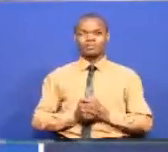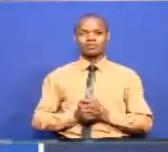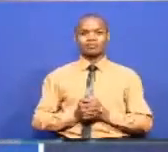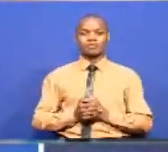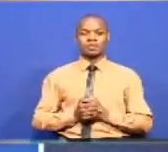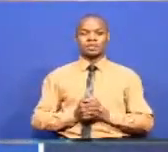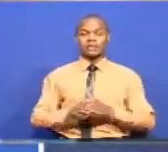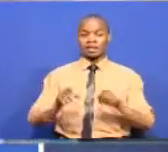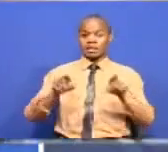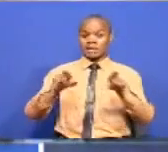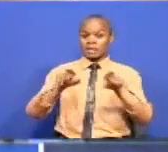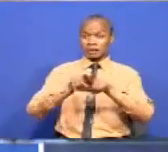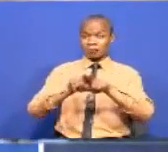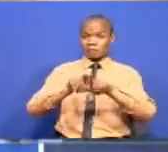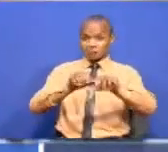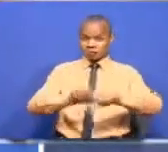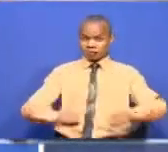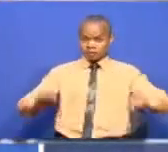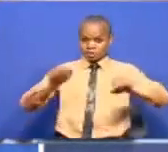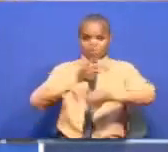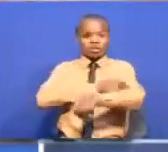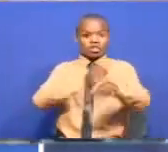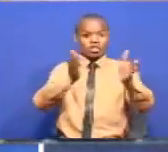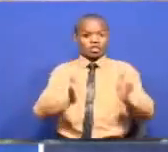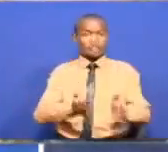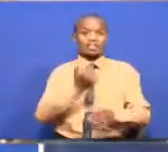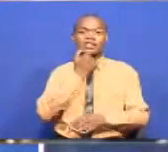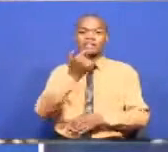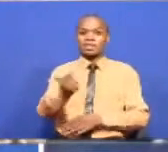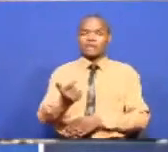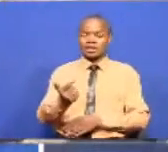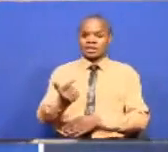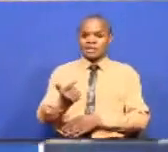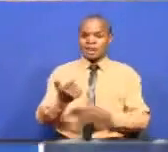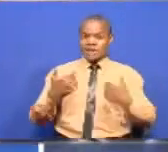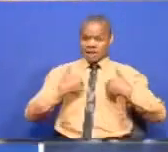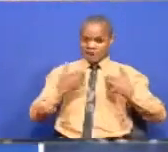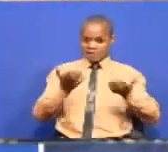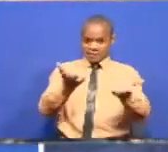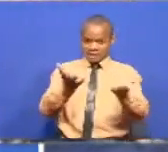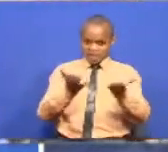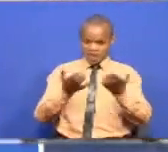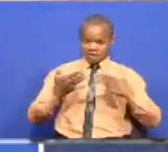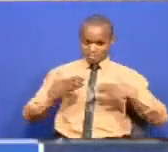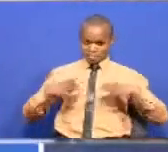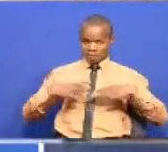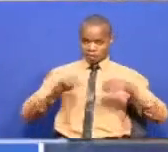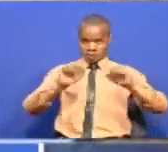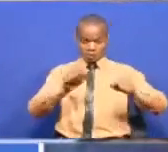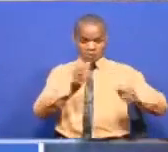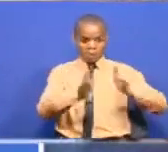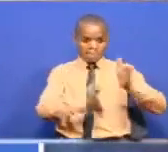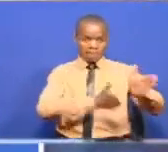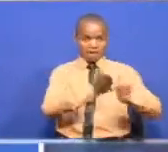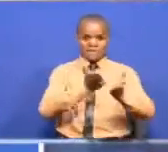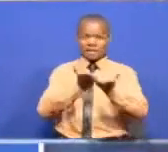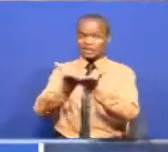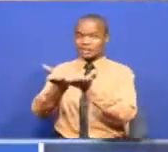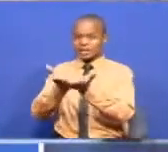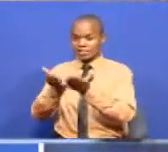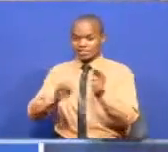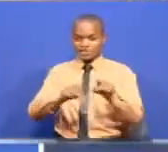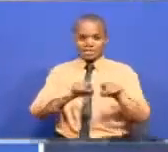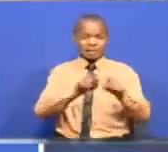ya afya Patrick Amoth kwa upande wake alisisitiza kuhusu haja ya Wakenya kuhimiza mpango wa kuwahudumia waathiriwa